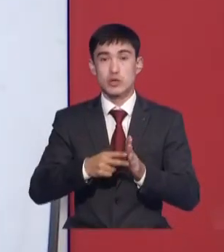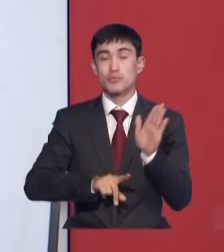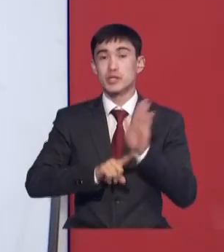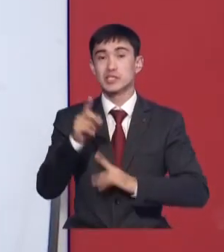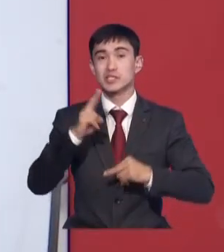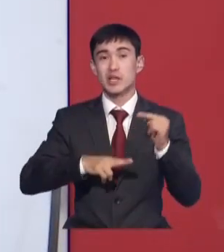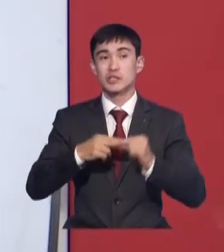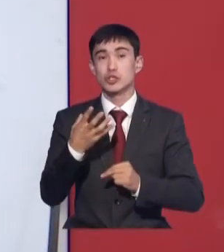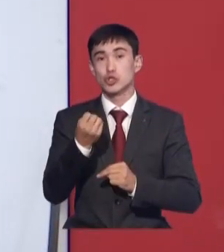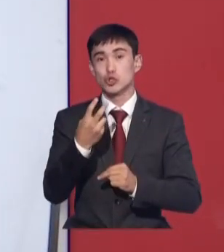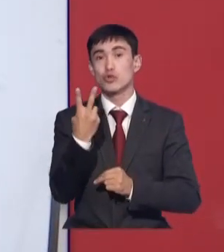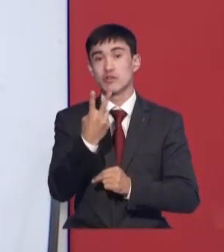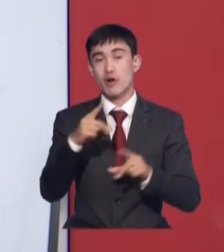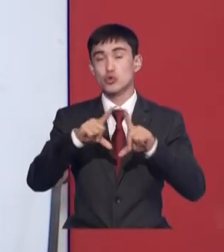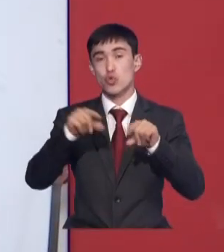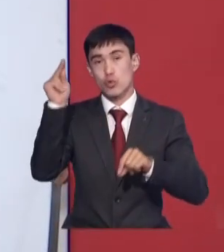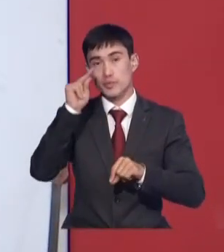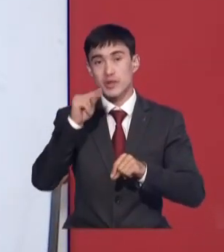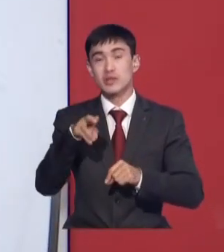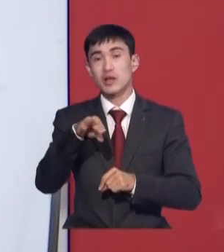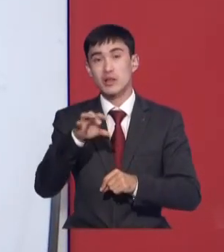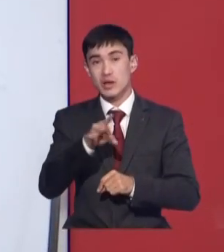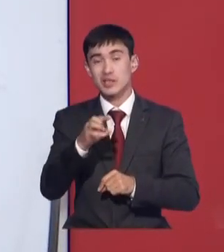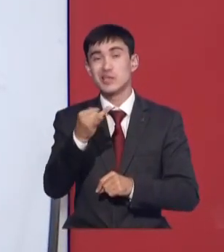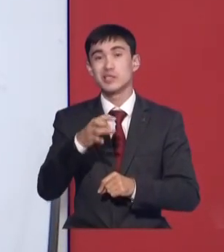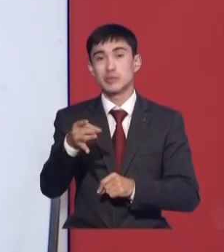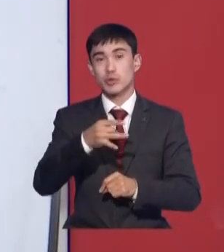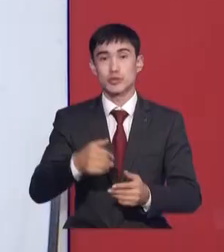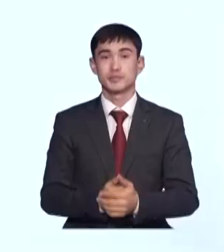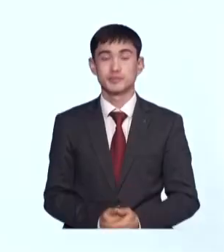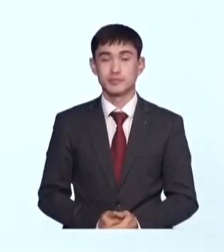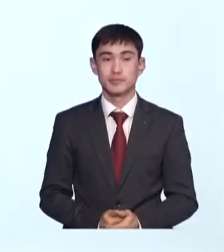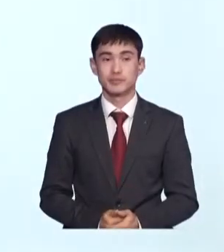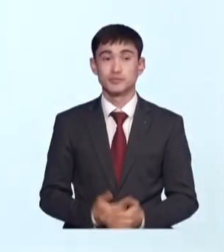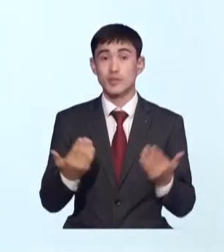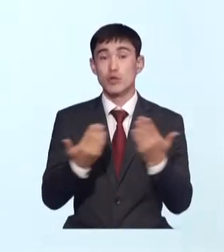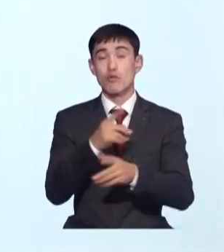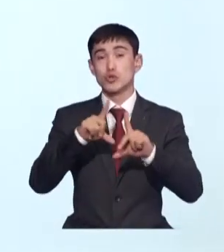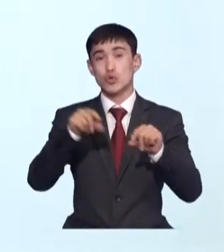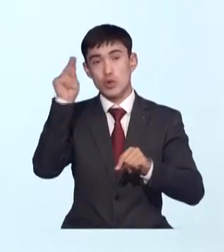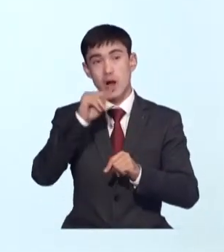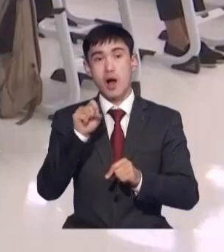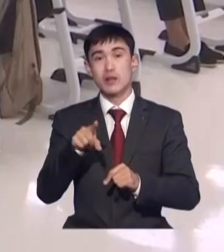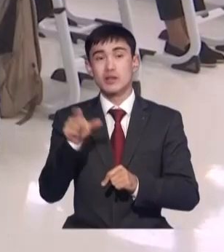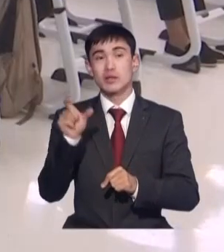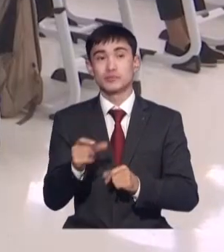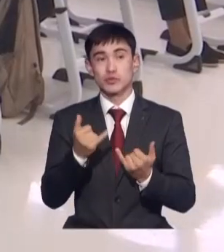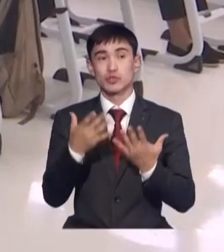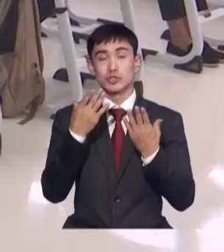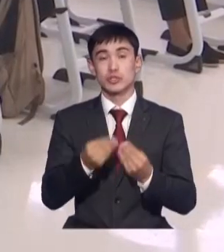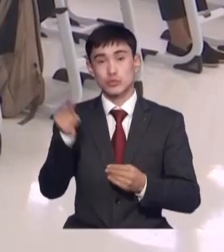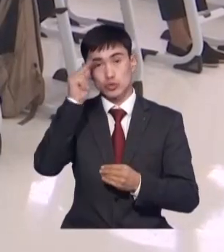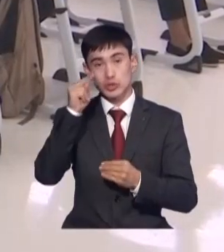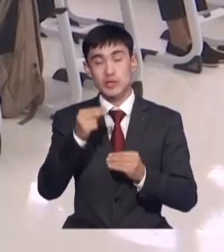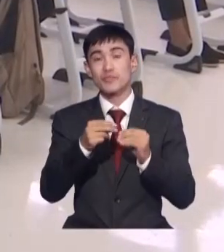начать строительство еще 2 школ в Талгарском и Илийском районах. В инновационной школе «Алтын Адам» на сегодняшний день